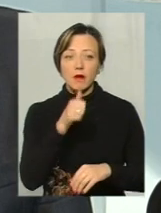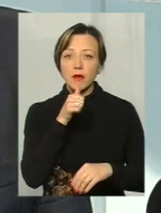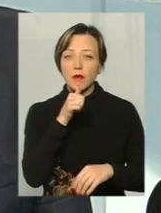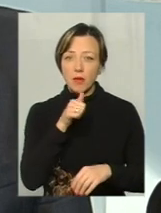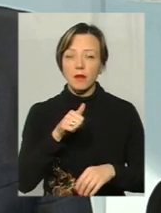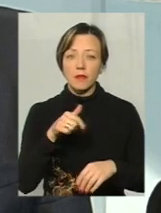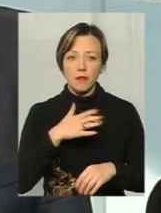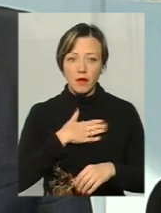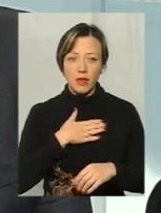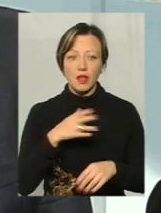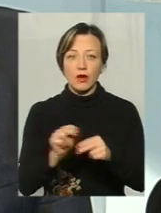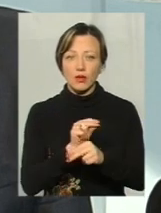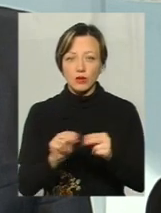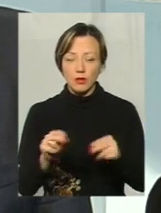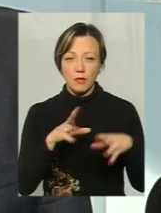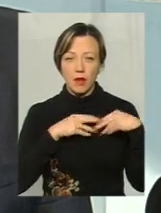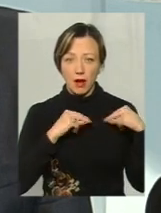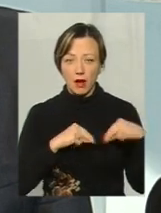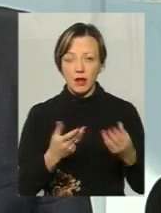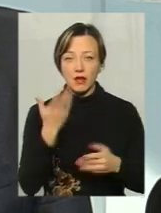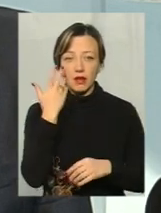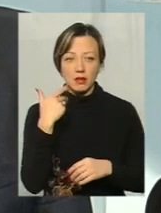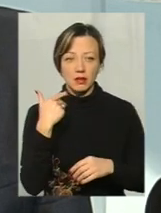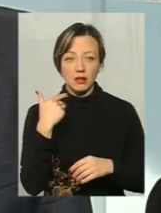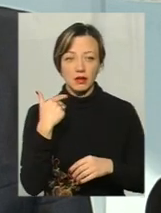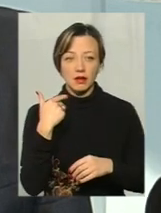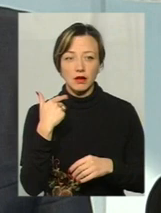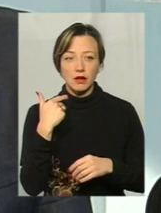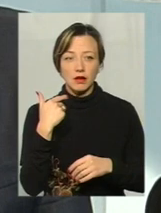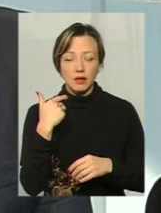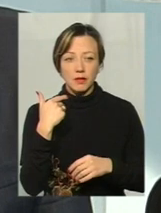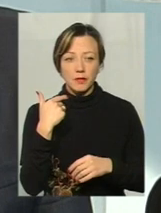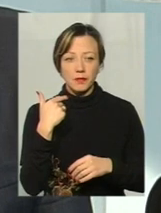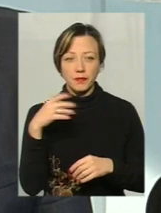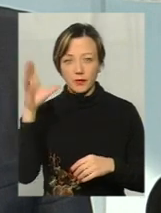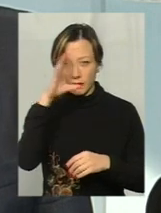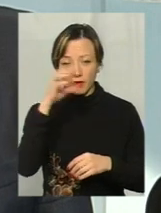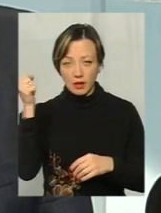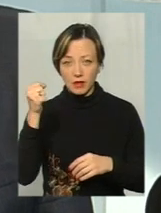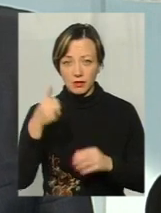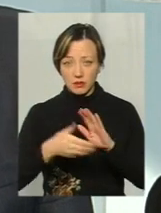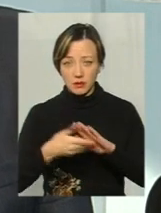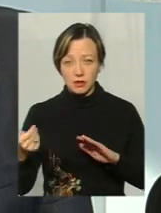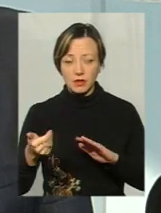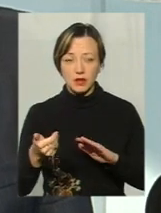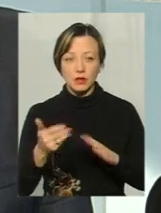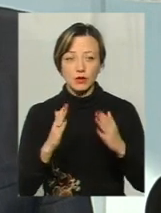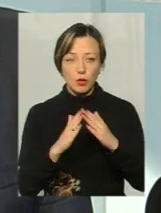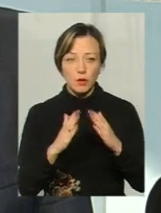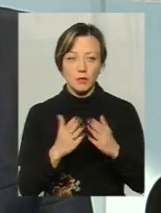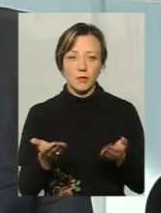лекаря, моей коллеги. Когда в ночи тебя дергают из дому